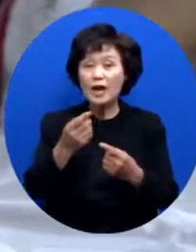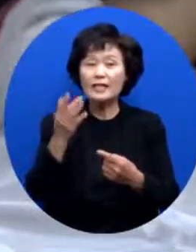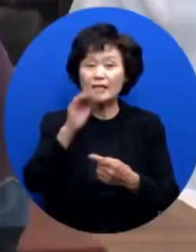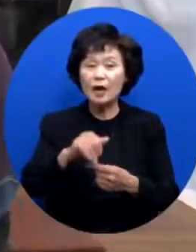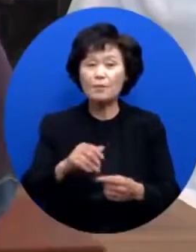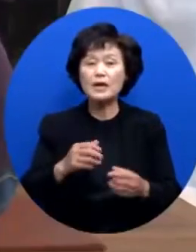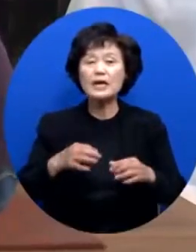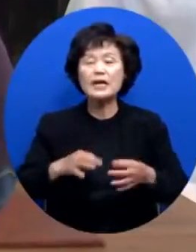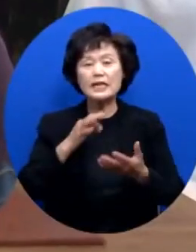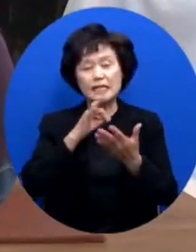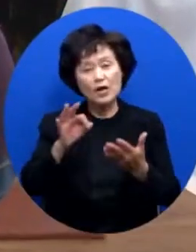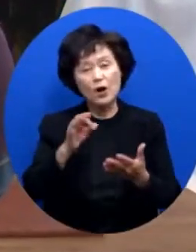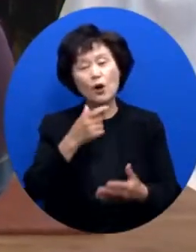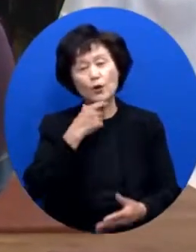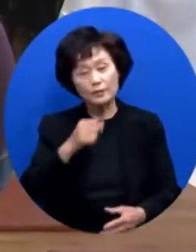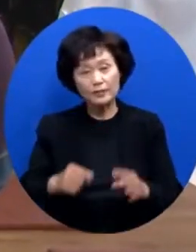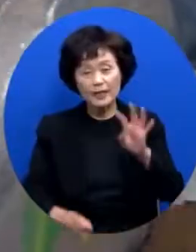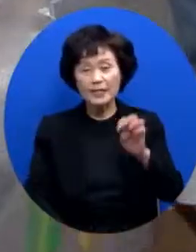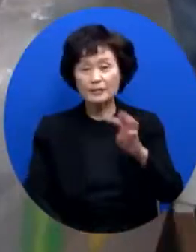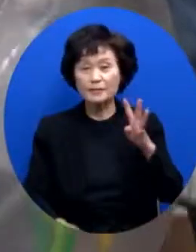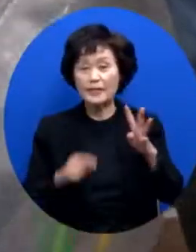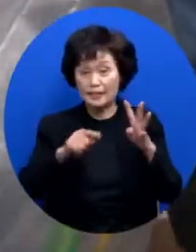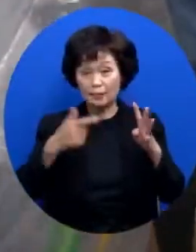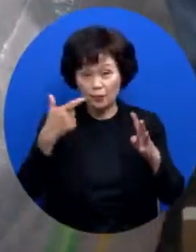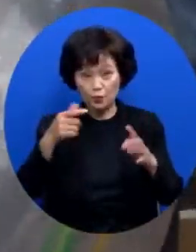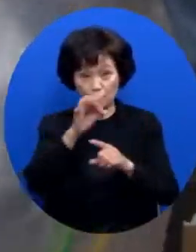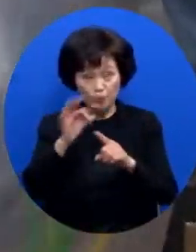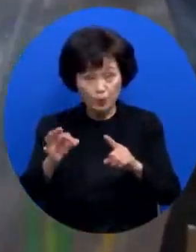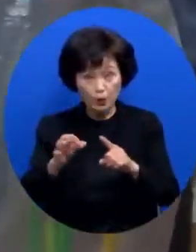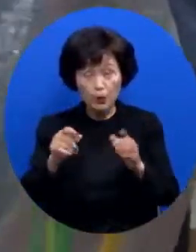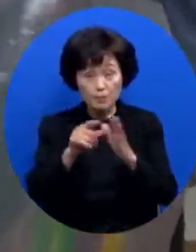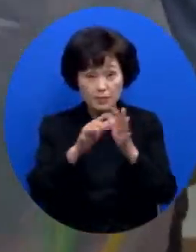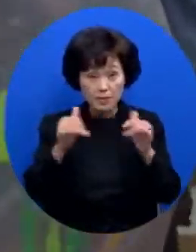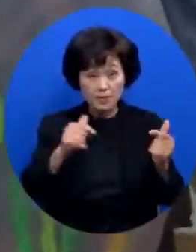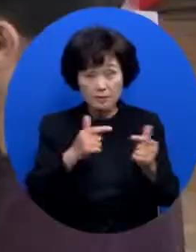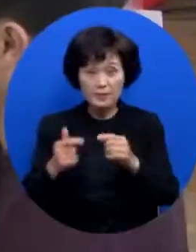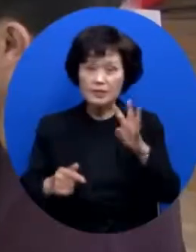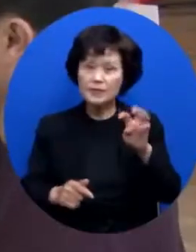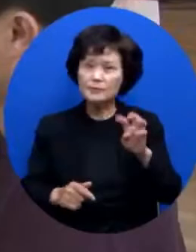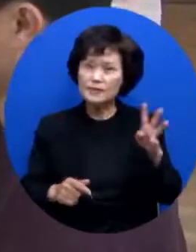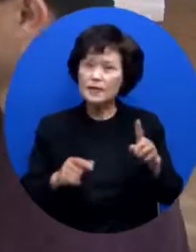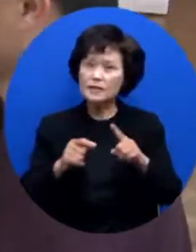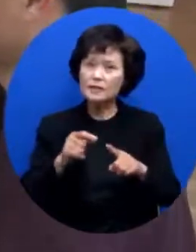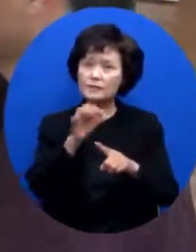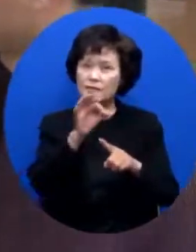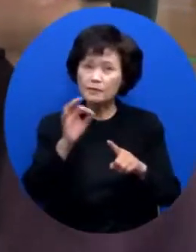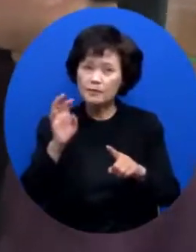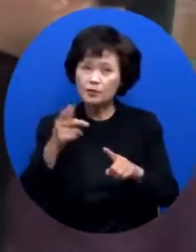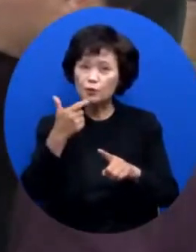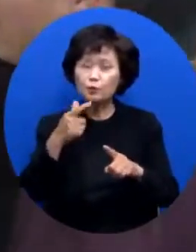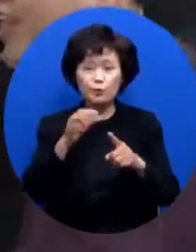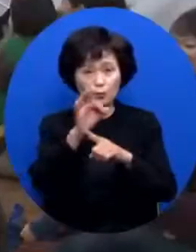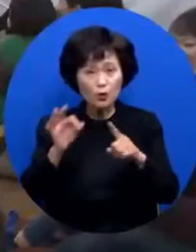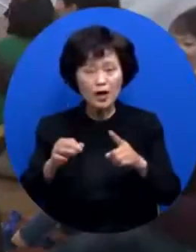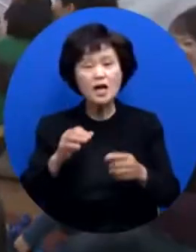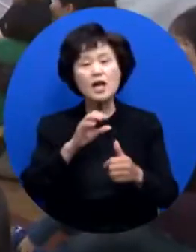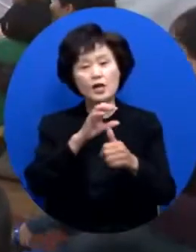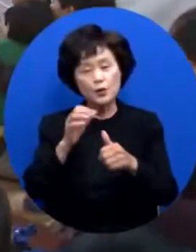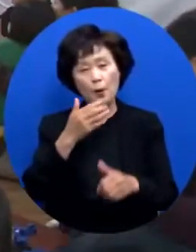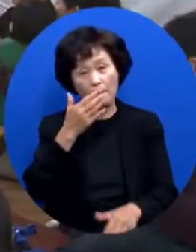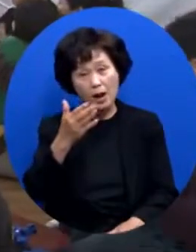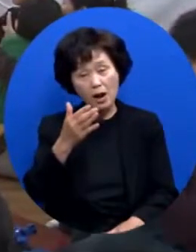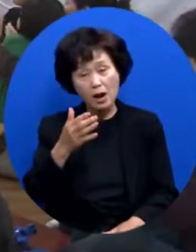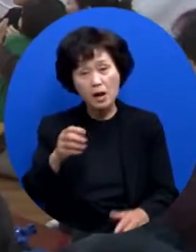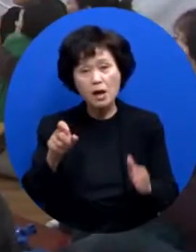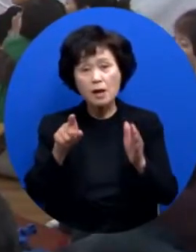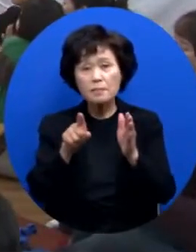응답입니다. 특히 개신교인 중에서는 80.4%가 이용할 의향이 있다고 밝혔고